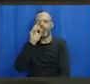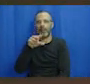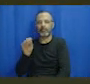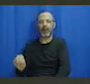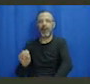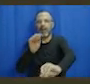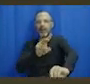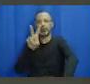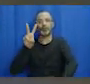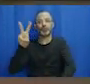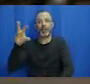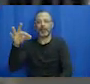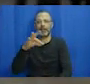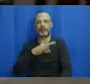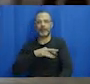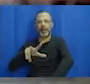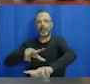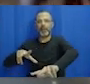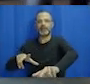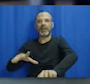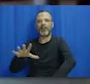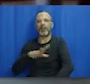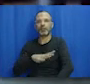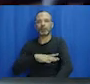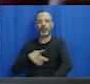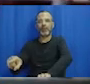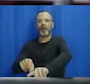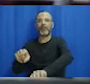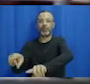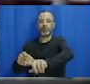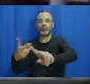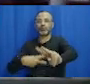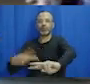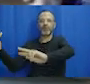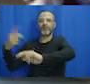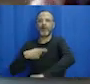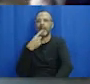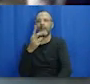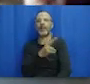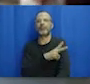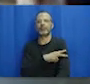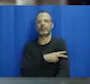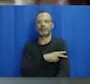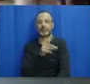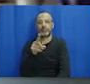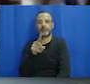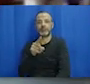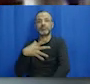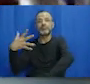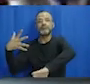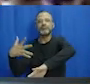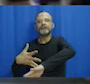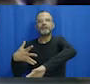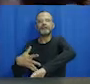نقل مصابين بحالة متوسطة وخطيرة من مكان الحادث للمستشفى. وقالت الشرطة في بيان لها أنها شرعت